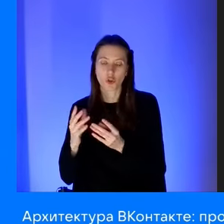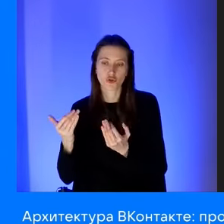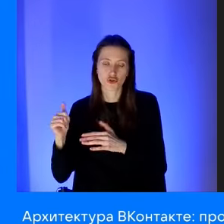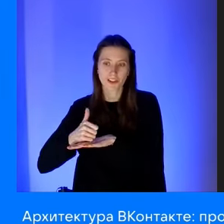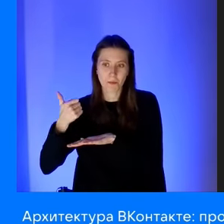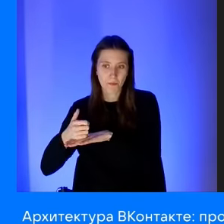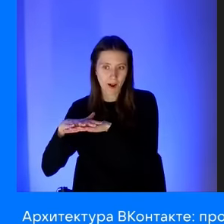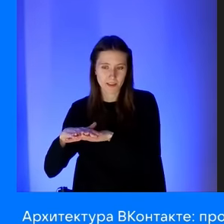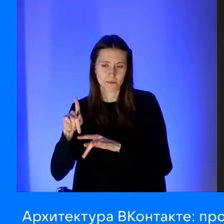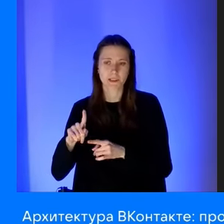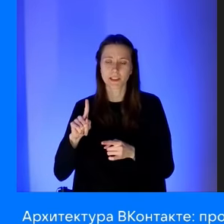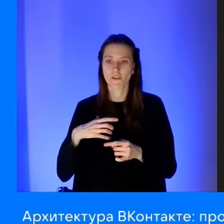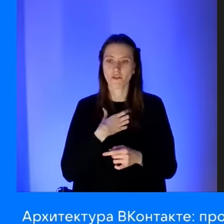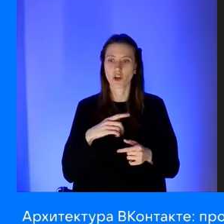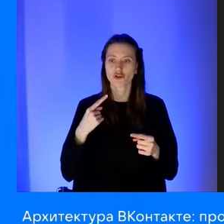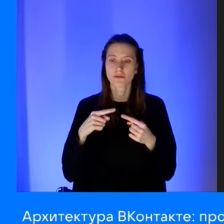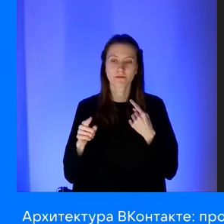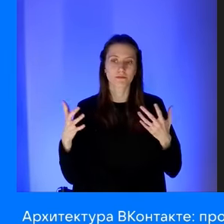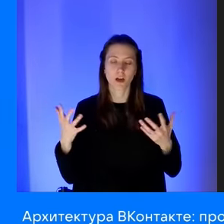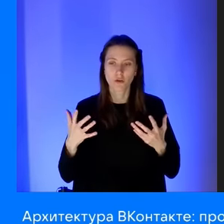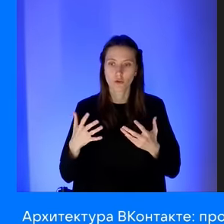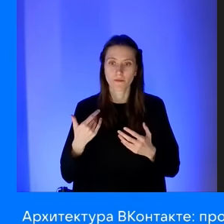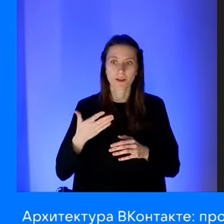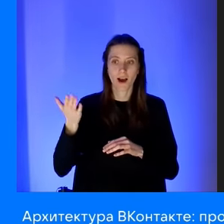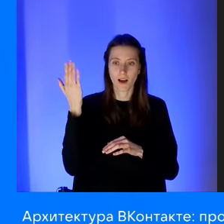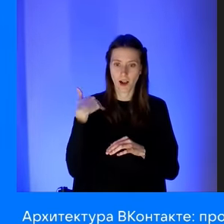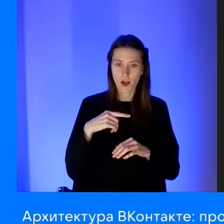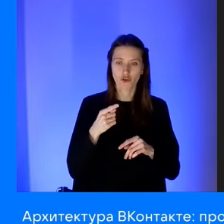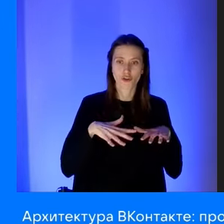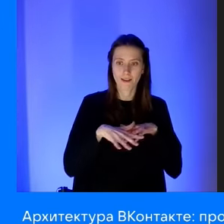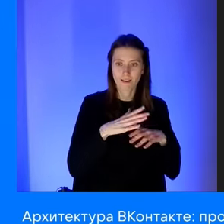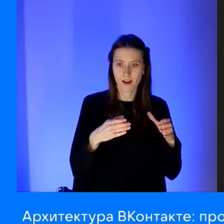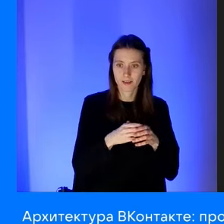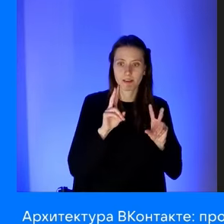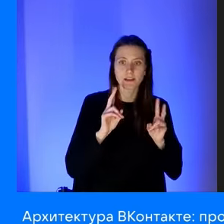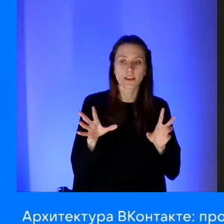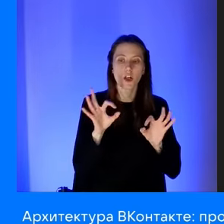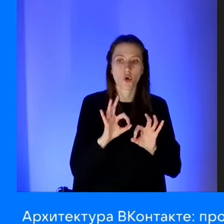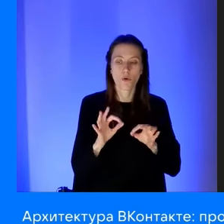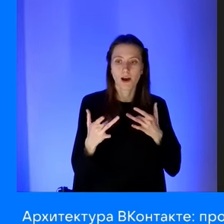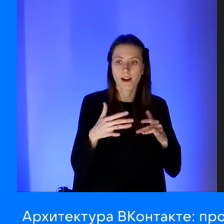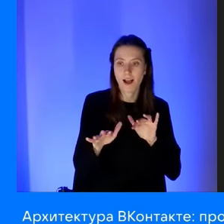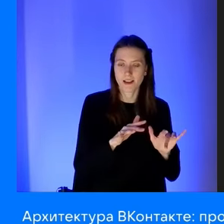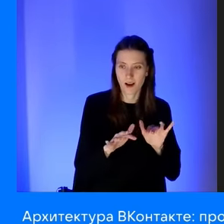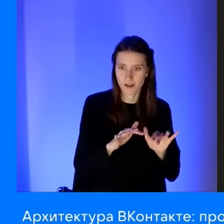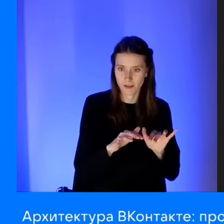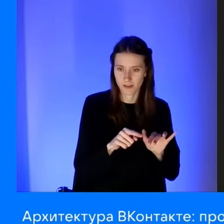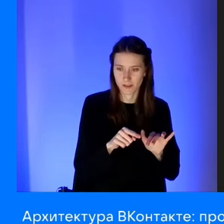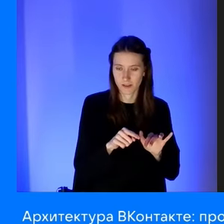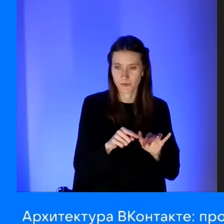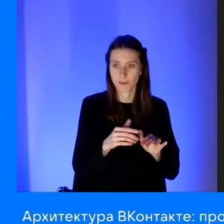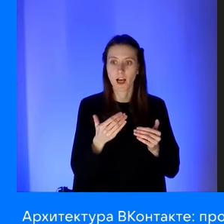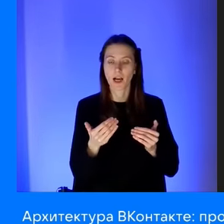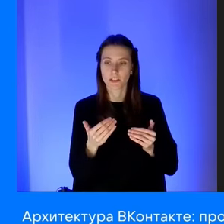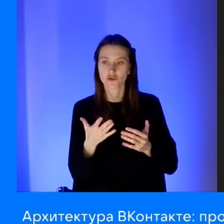изменение архитектуры в том что раньше кластер не знал о ролях о ролях и не знал о соседях Теперь